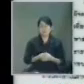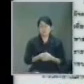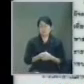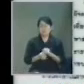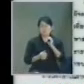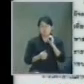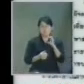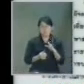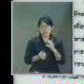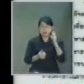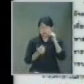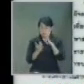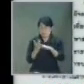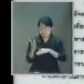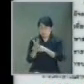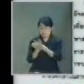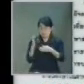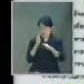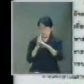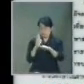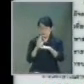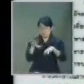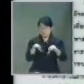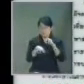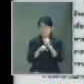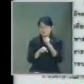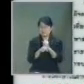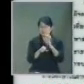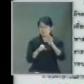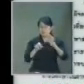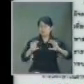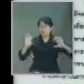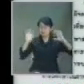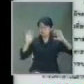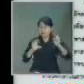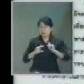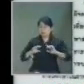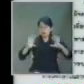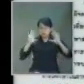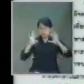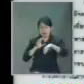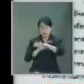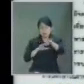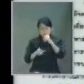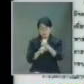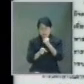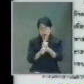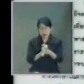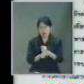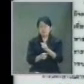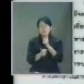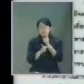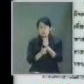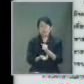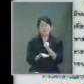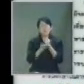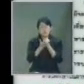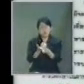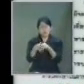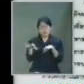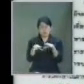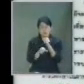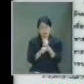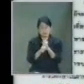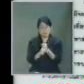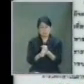บายของท่านนี่ข้าราชการเขาตามให้เรียบร้อยเขาอ้างอะไรไหมครับตามที่รัฐบาลมีนโยบาย